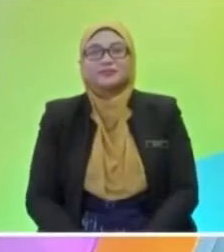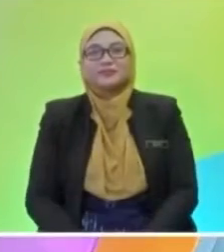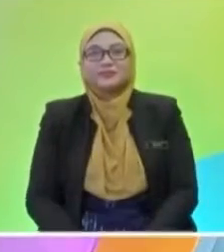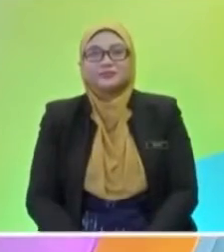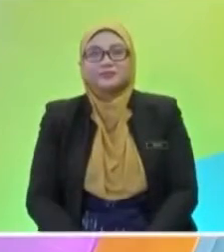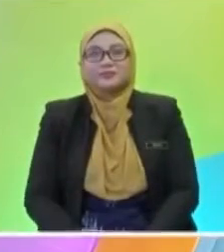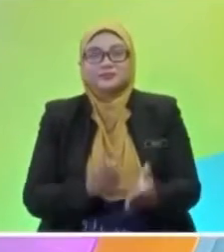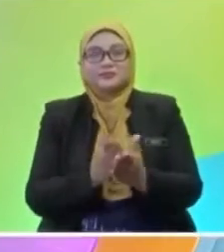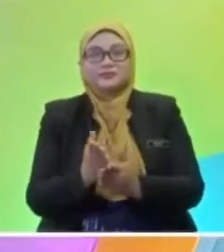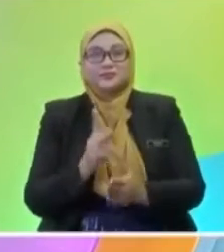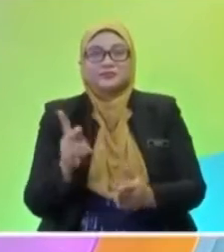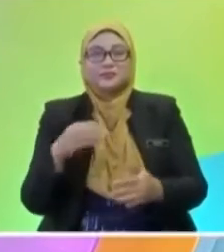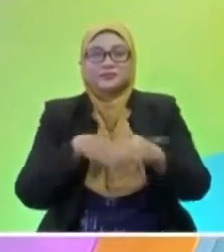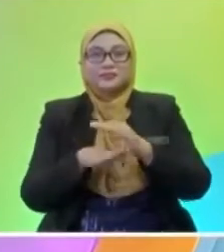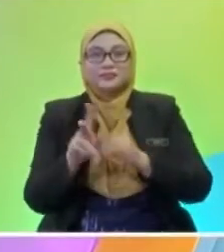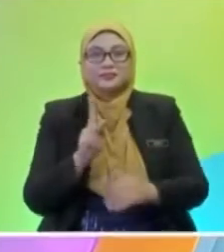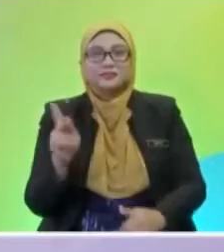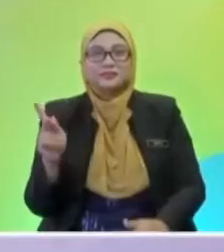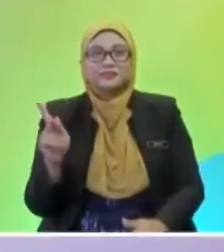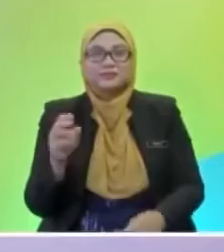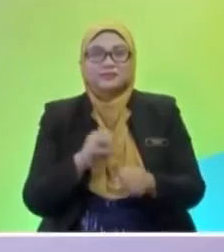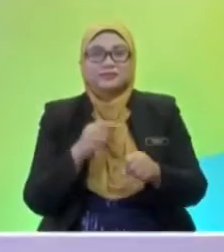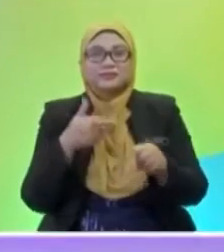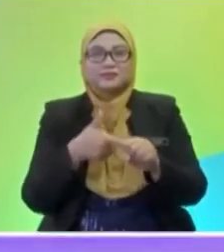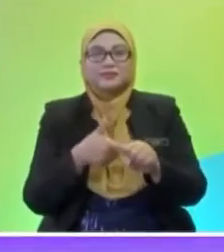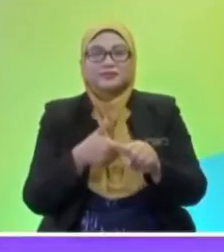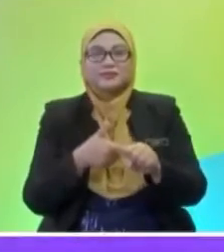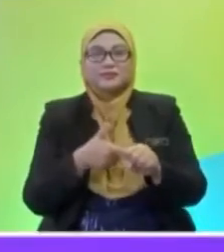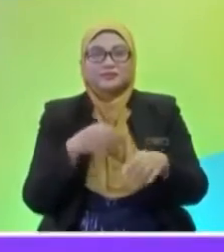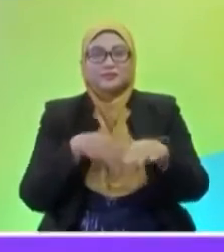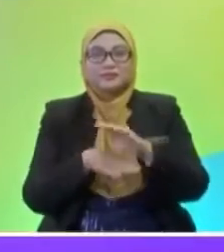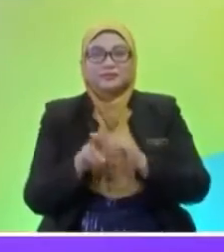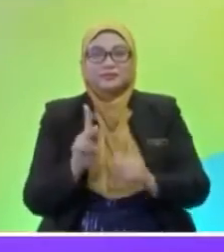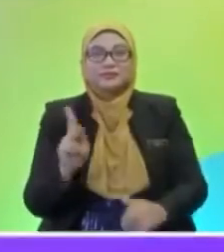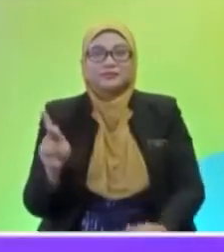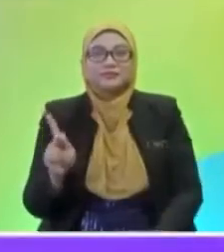akan masukkan. Kita masukkan penyendal untuk tayar.